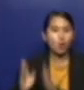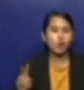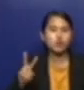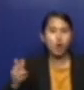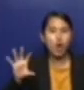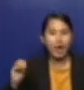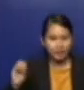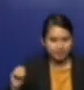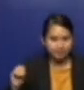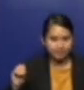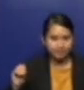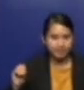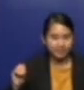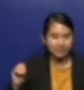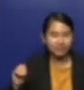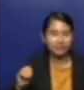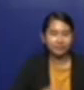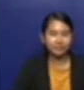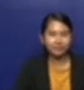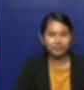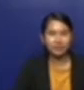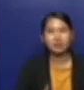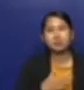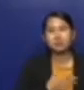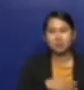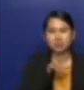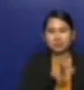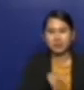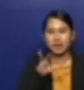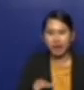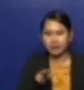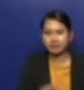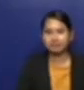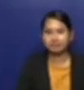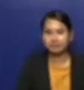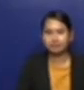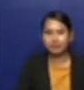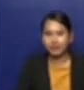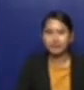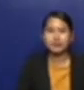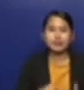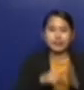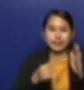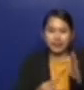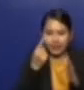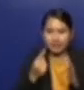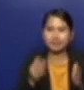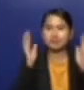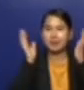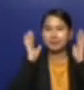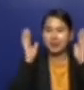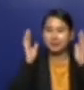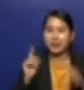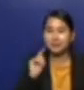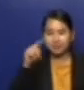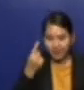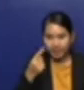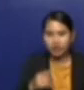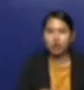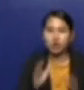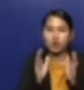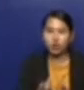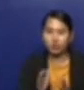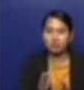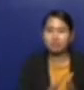250ไอ้ผมพรรคเพื่อไทยไปลงทุนกันใหม่ไม่รู้จะได้มาเท่าไหร่นี่ผมยกตัวอย่